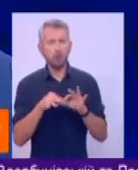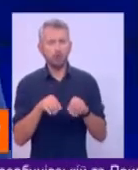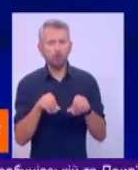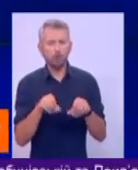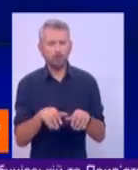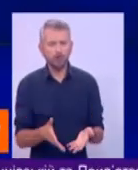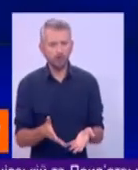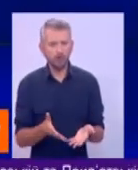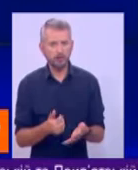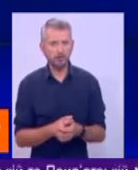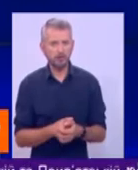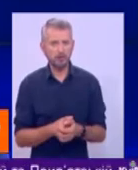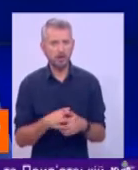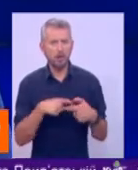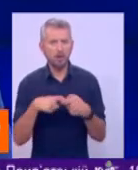грунты, да.